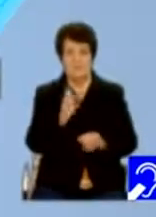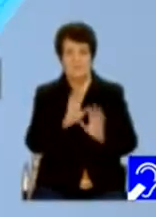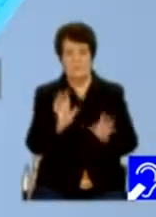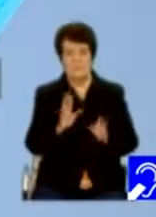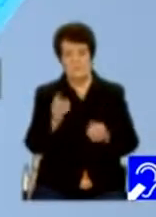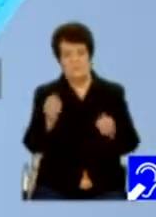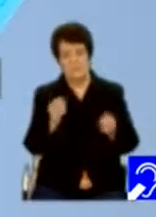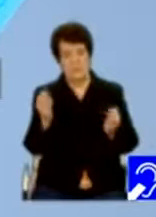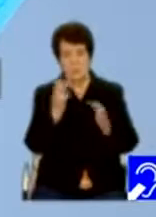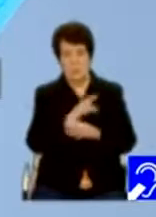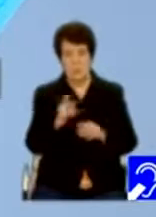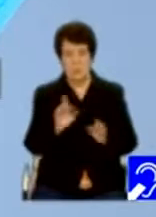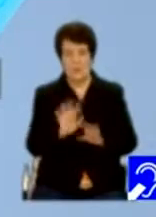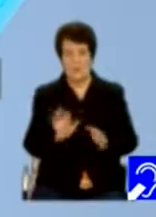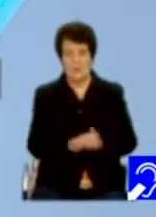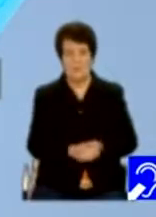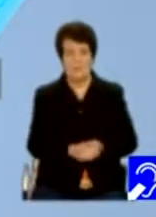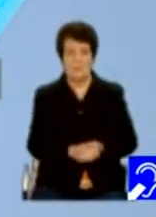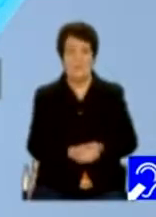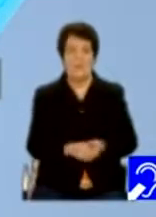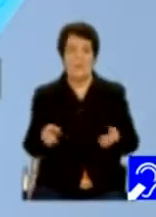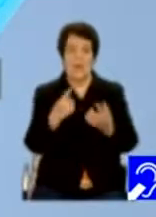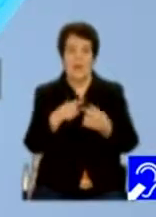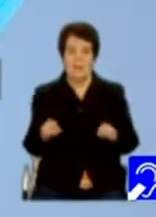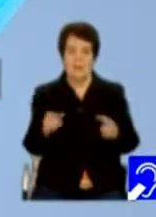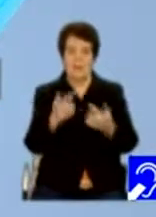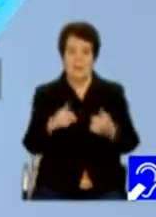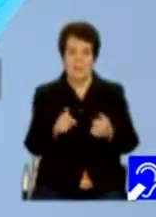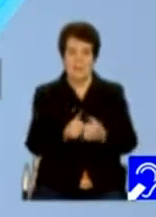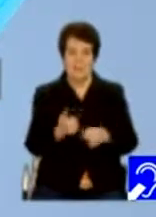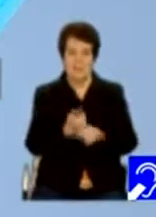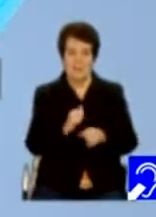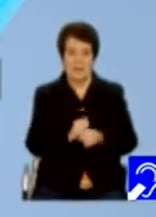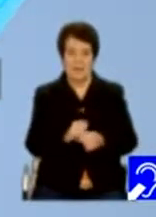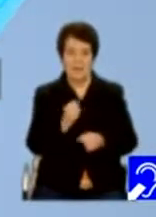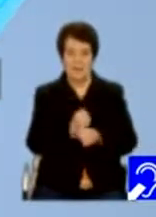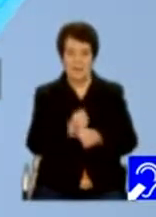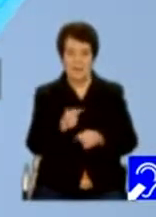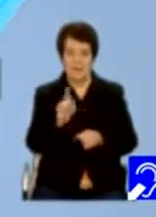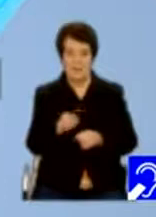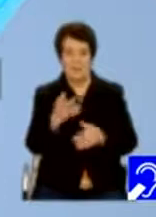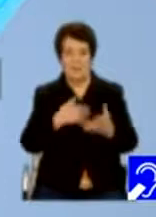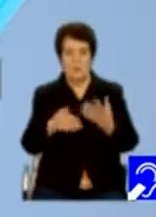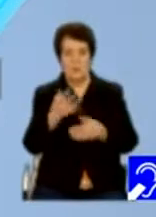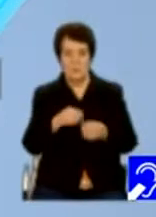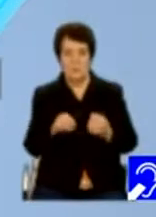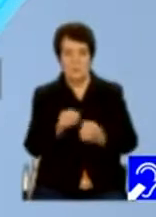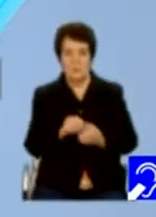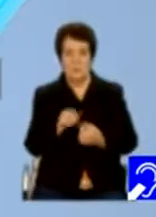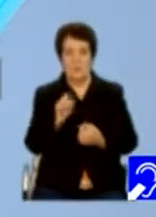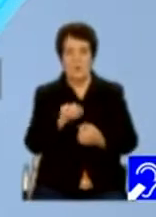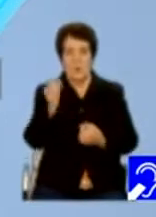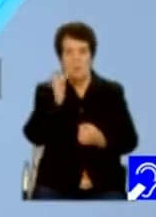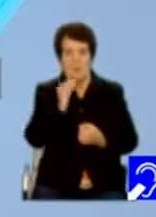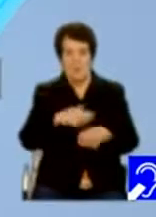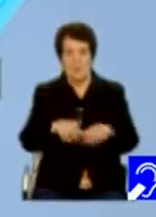veridice. Dar sunt alte organizații care fac sondaje pentru a manipula opinia publică,